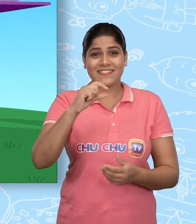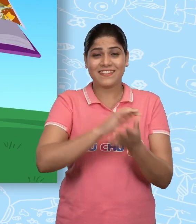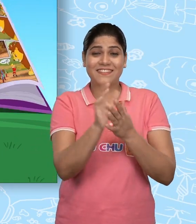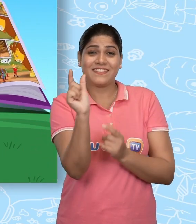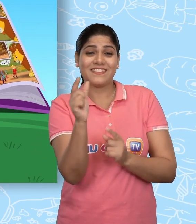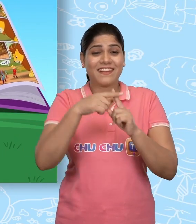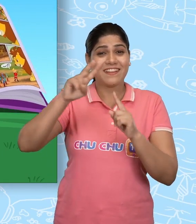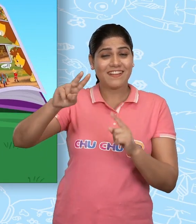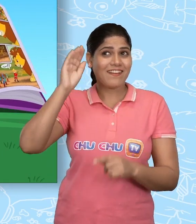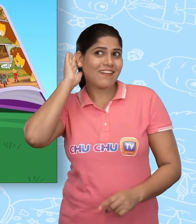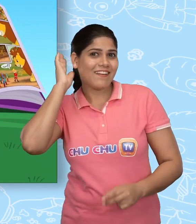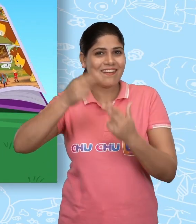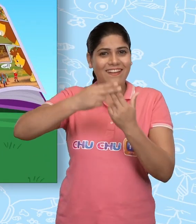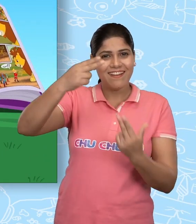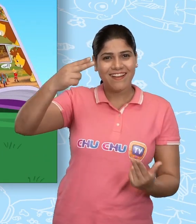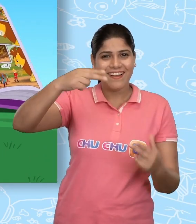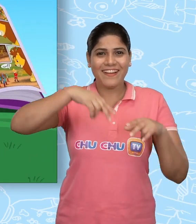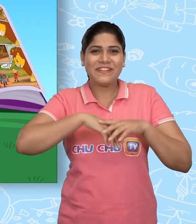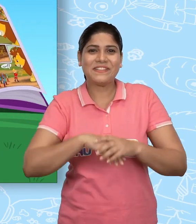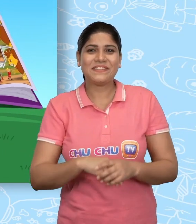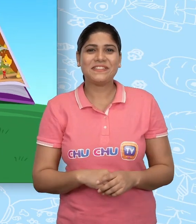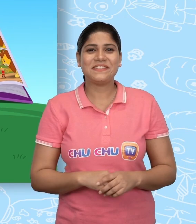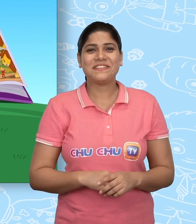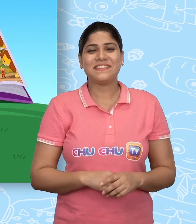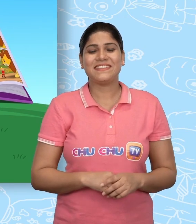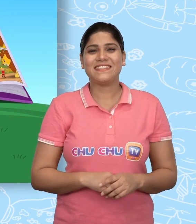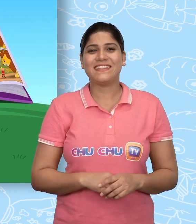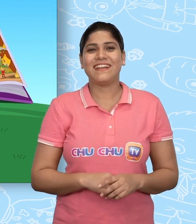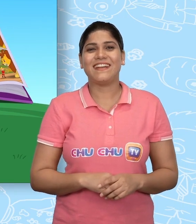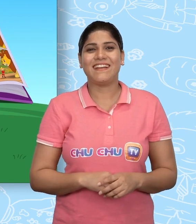चूचू टीवी सुनो कहानियाँ।